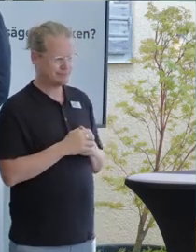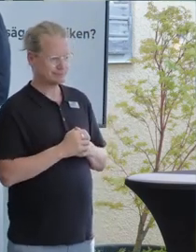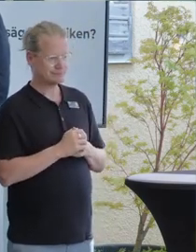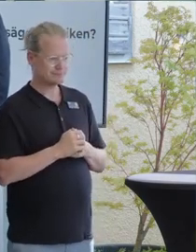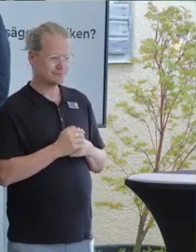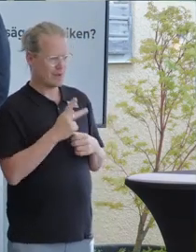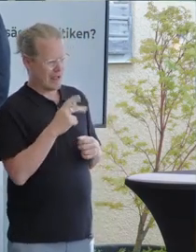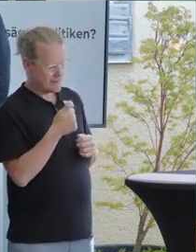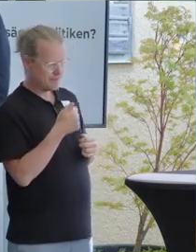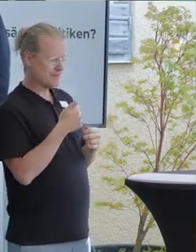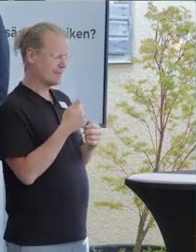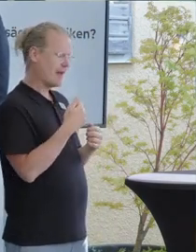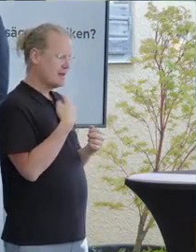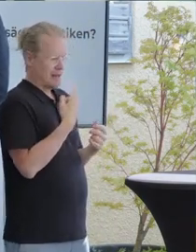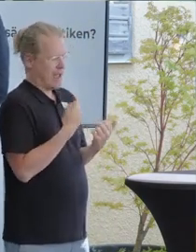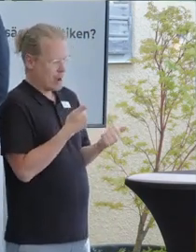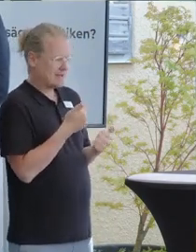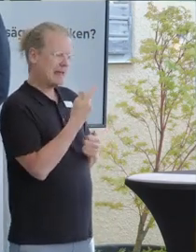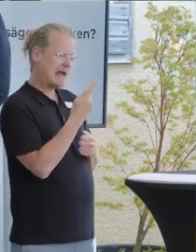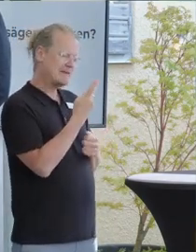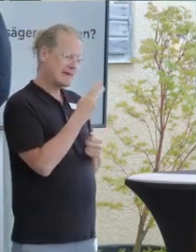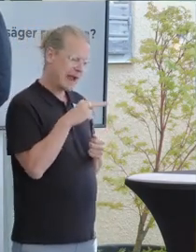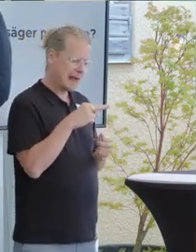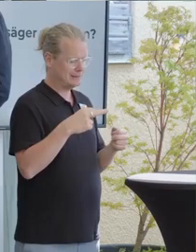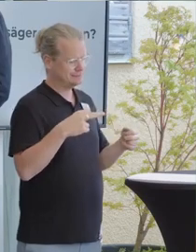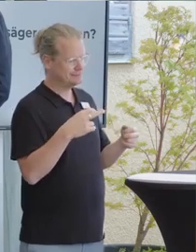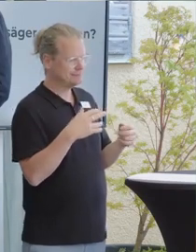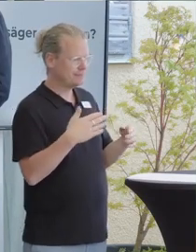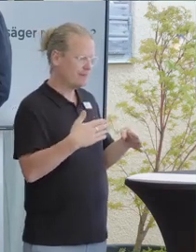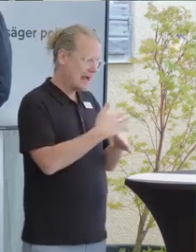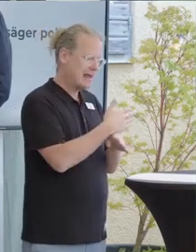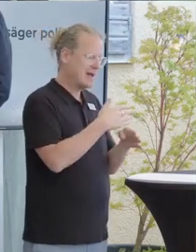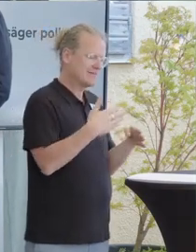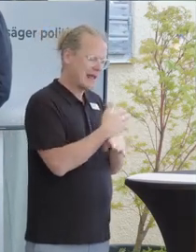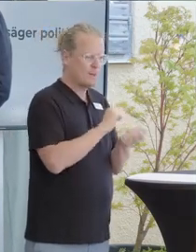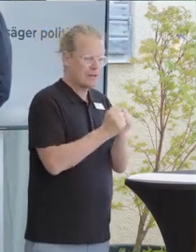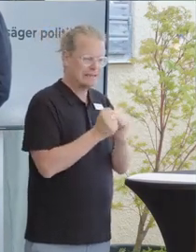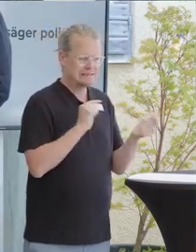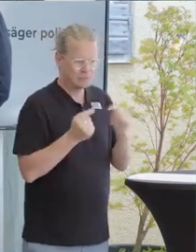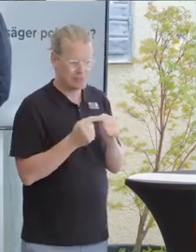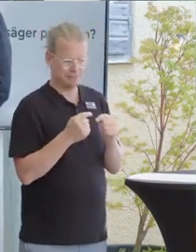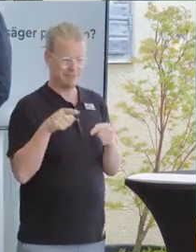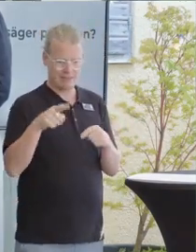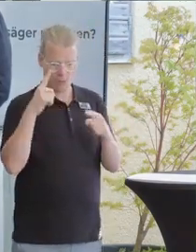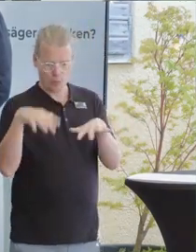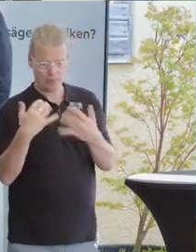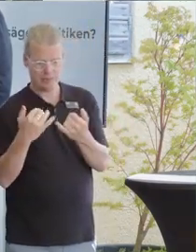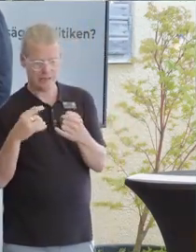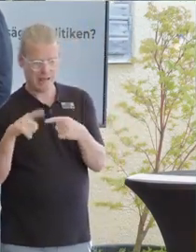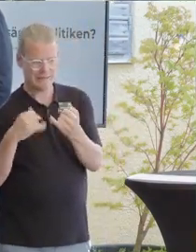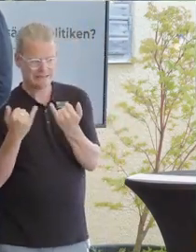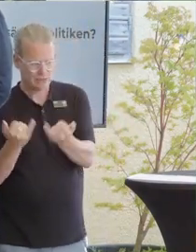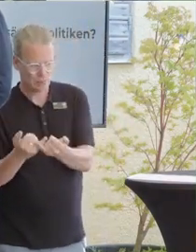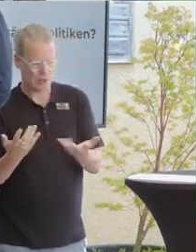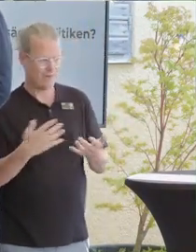områdena, för det är någonting vi har verkligen stött på, att vi ses, ja men vi är kulturarvsinstitution, ja men de här våra språkmodeller, de används av de